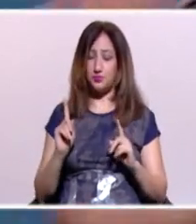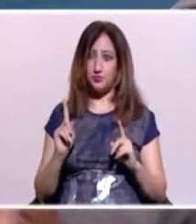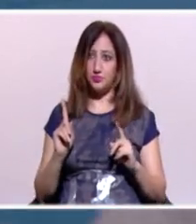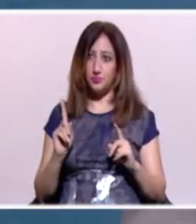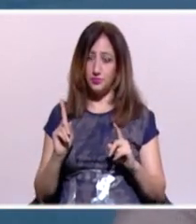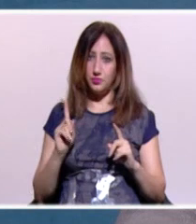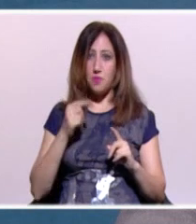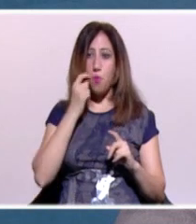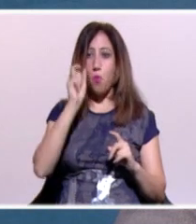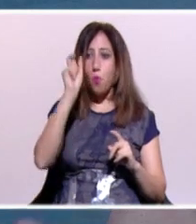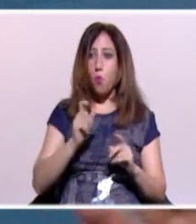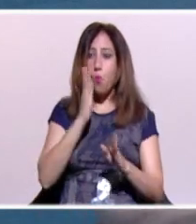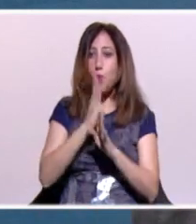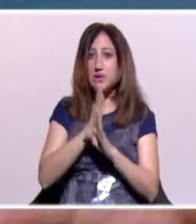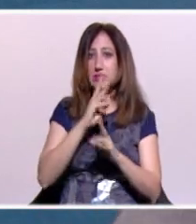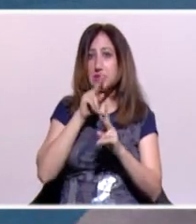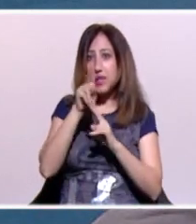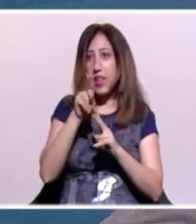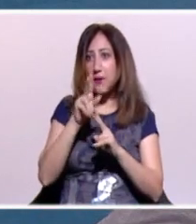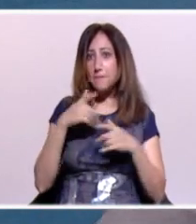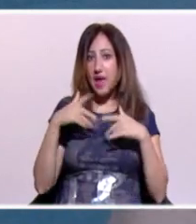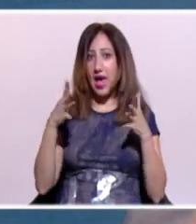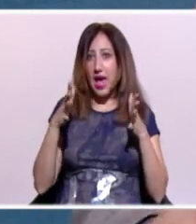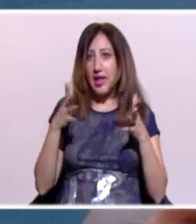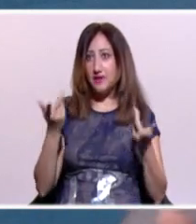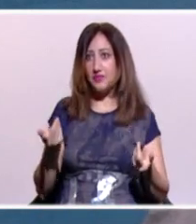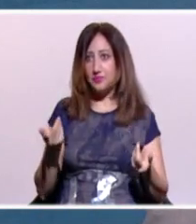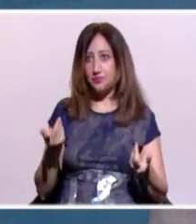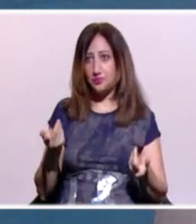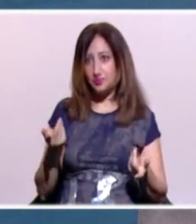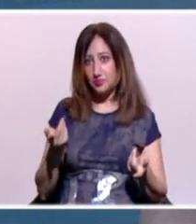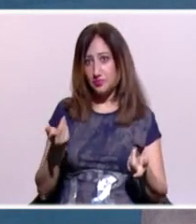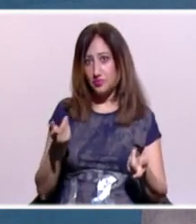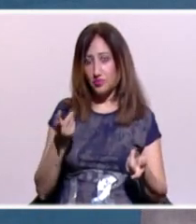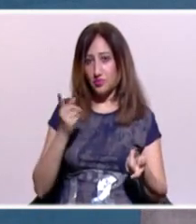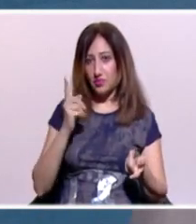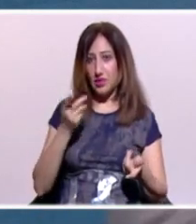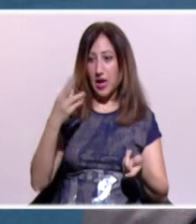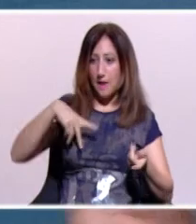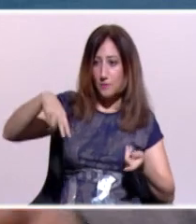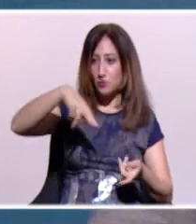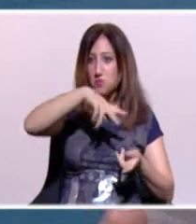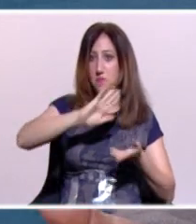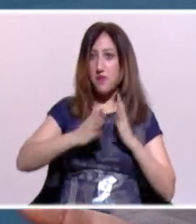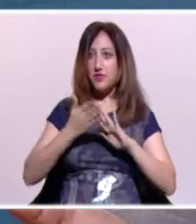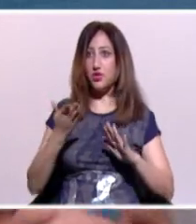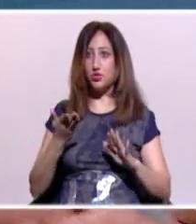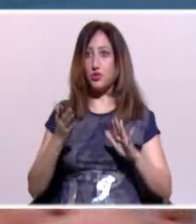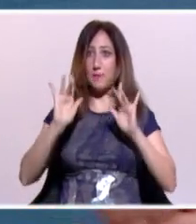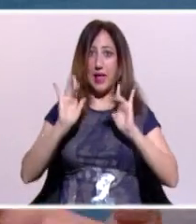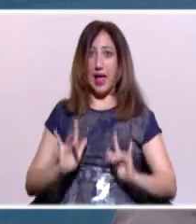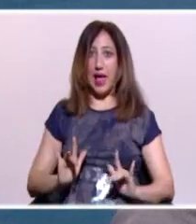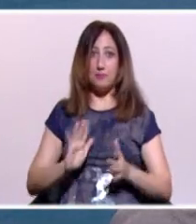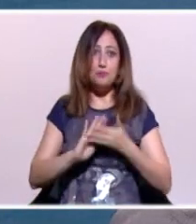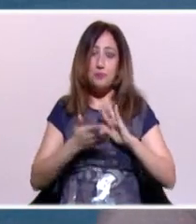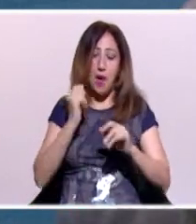أداء ممثل، وإحنا كلنا كنا خايفين، أنت في حاجات كتيرة عوامل بتساعدك، لكن إنك تخش قاعد ما